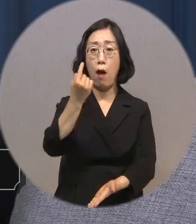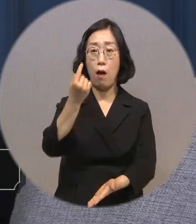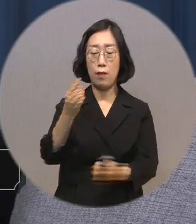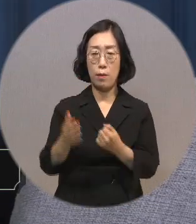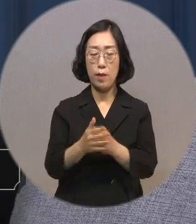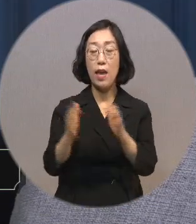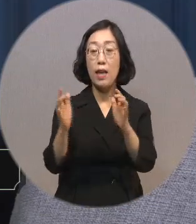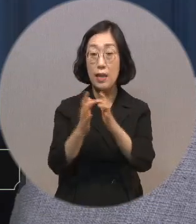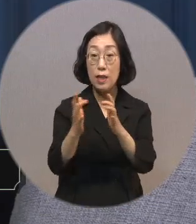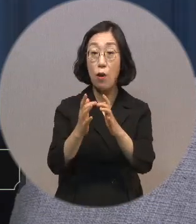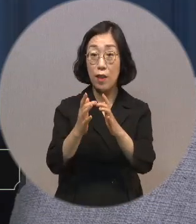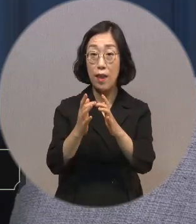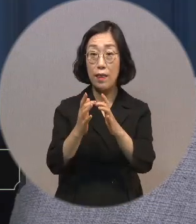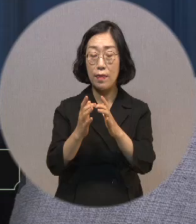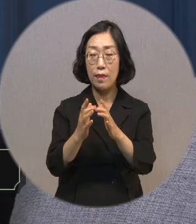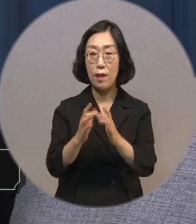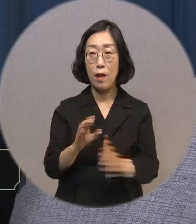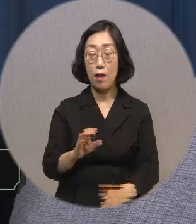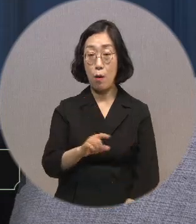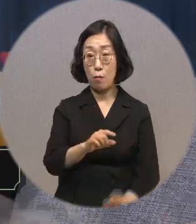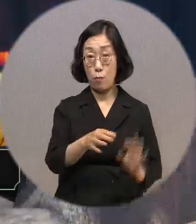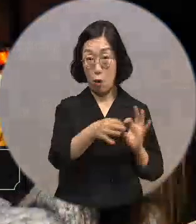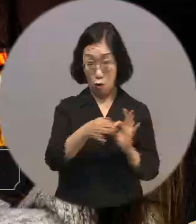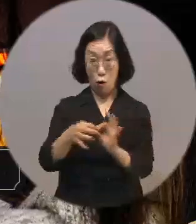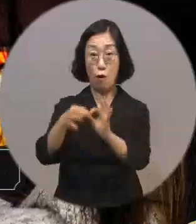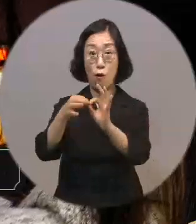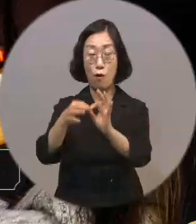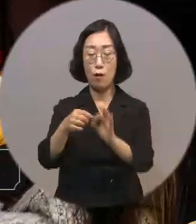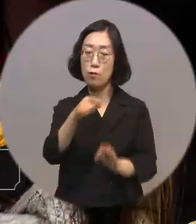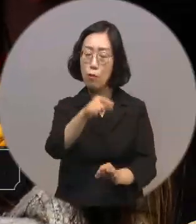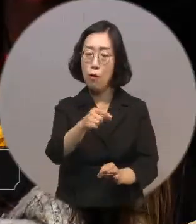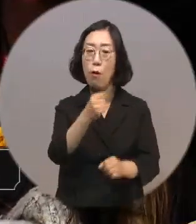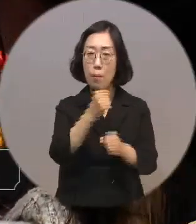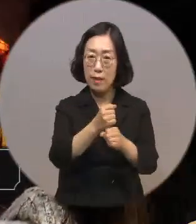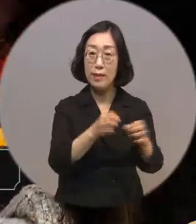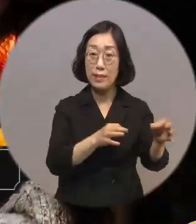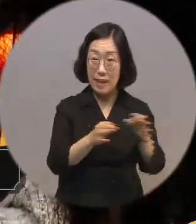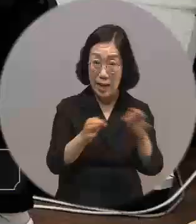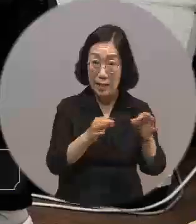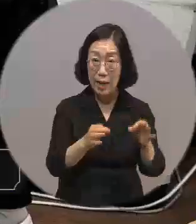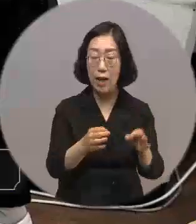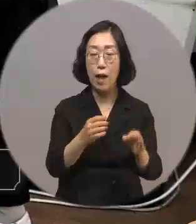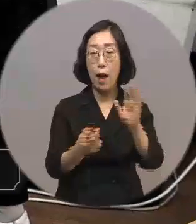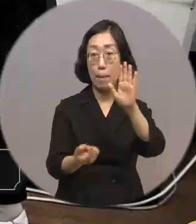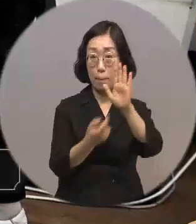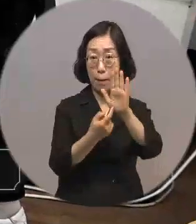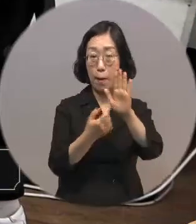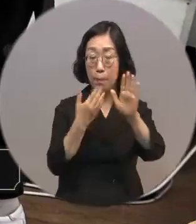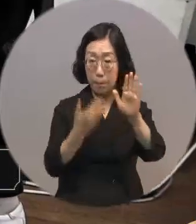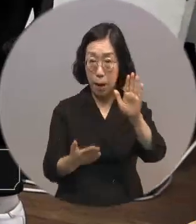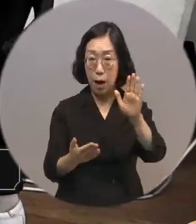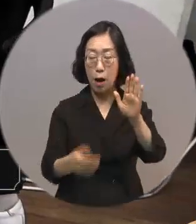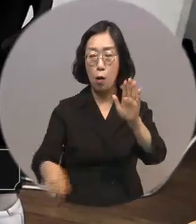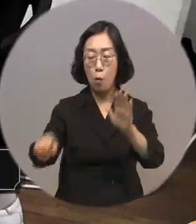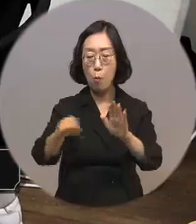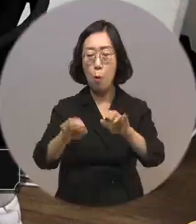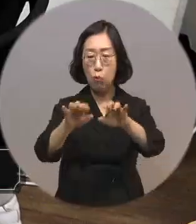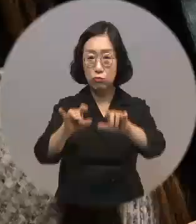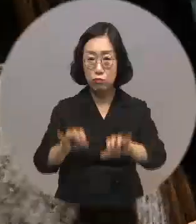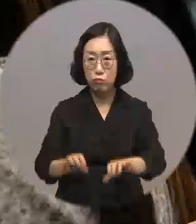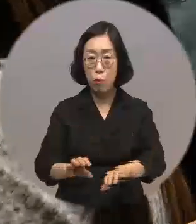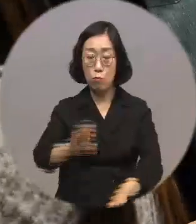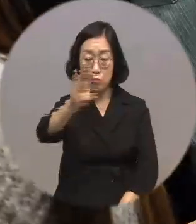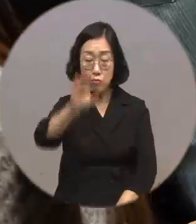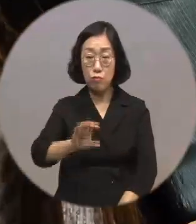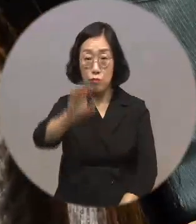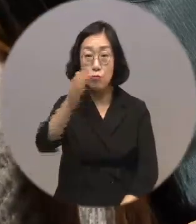만들어서 이제 탈북민 창업가분들의 아이템을 소개하고 누구나 거기 와서 구매하고 맛보고 피드백 남길 수 있도록 하는 거. 어떻게